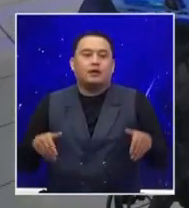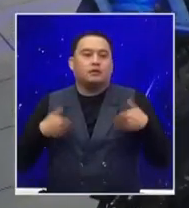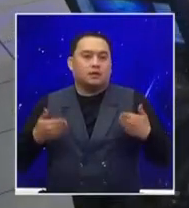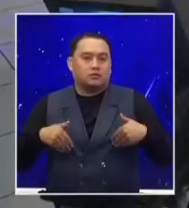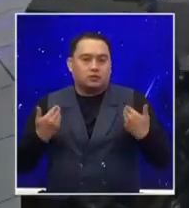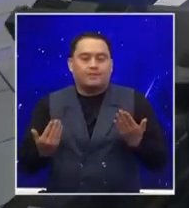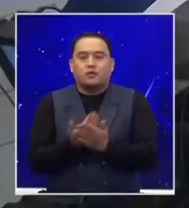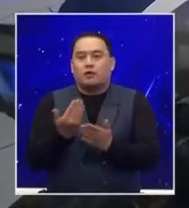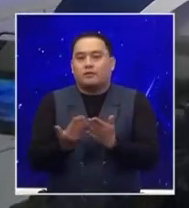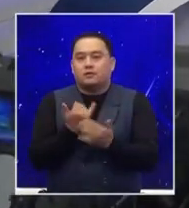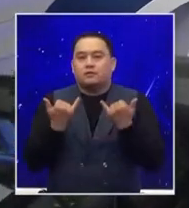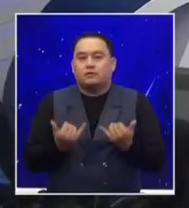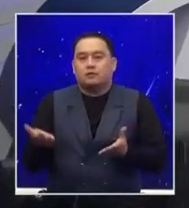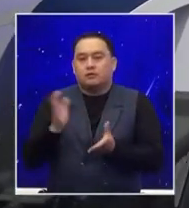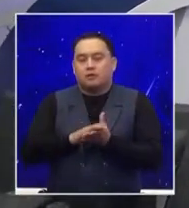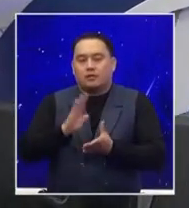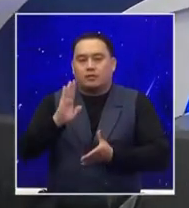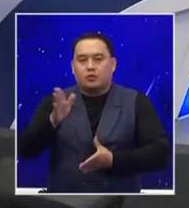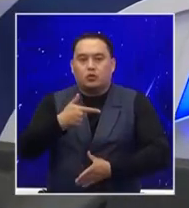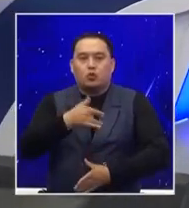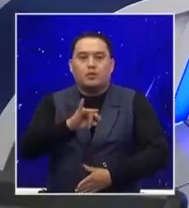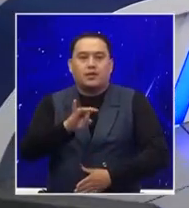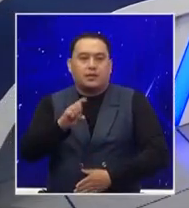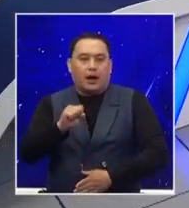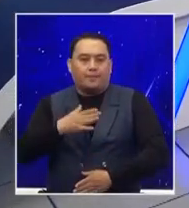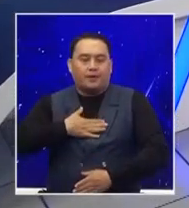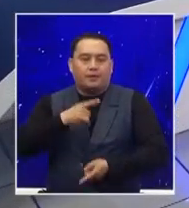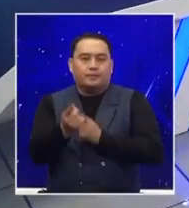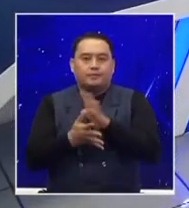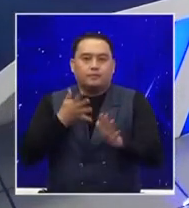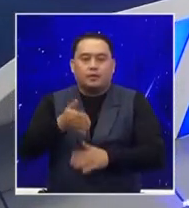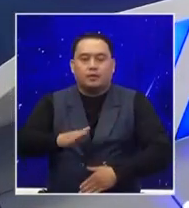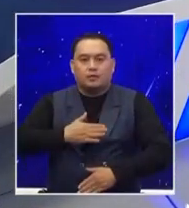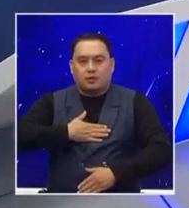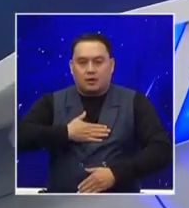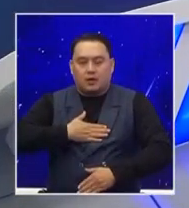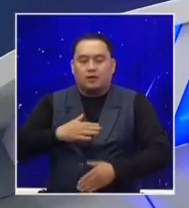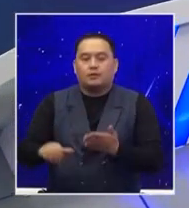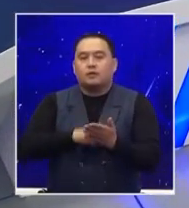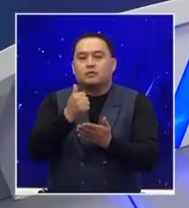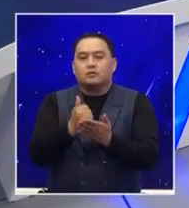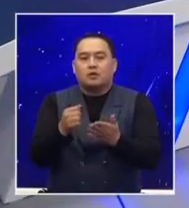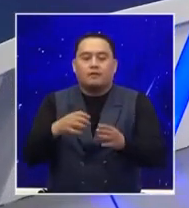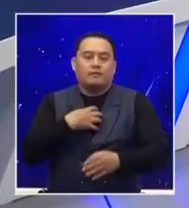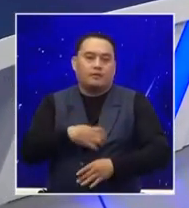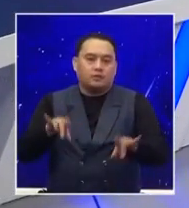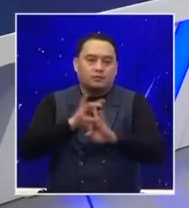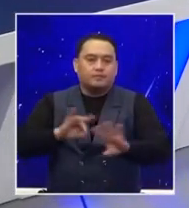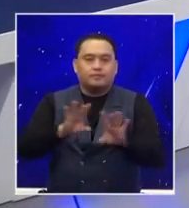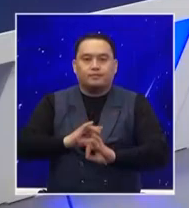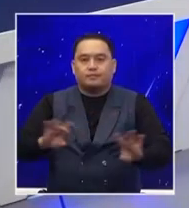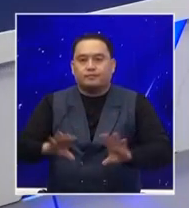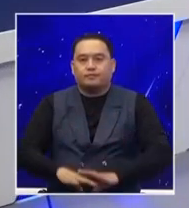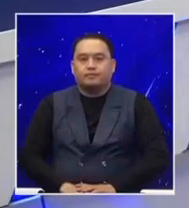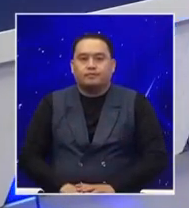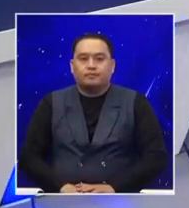Здравствуйте. В эфире телеканала «Жетусу Новости». В студии работает Гульмира Тимиргалиева. Сурдоперевод обеспечивает Марат Жумабеков. В начале выпуска коротко